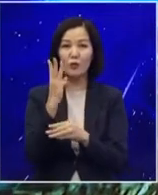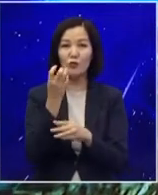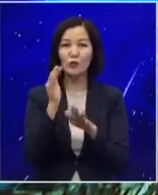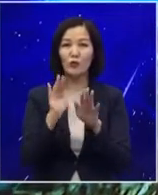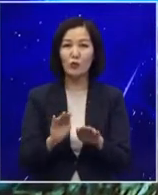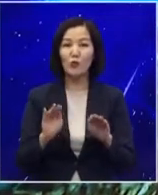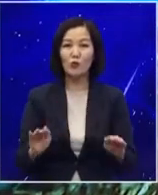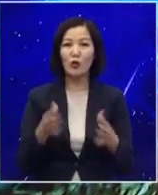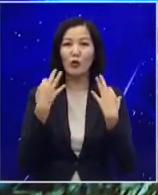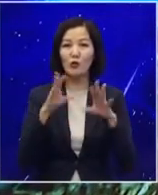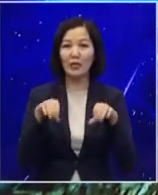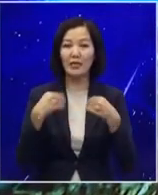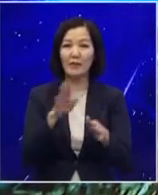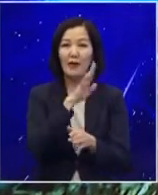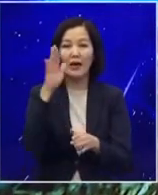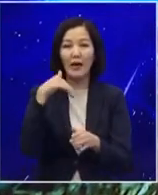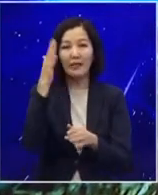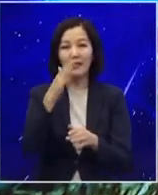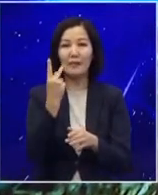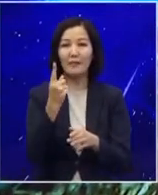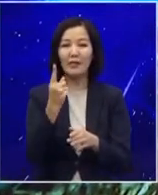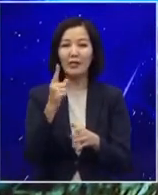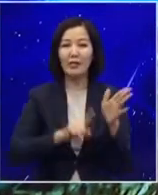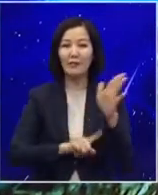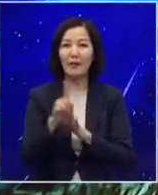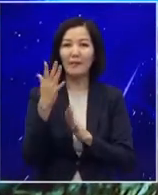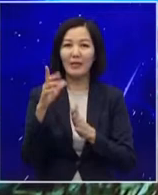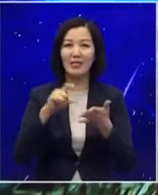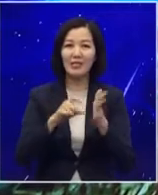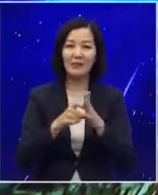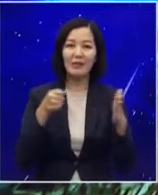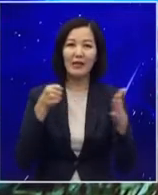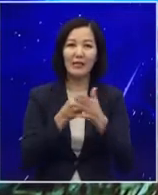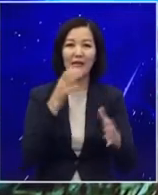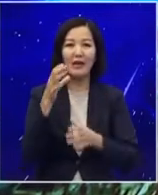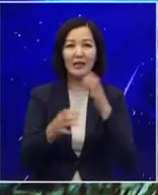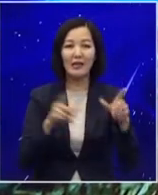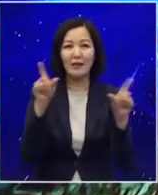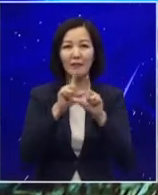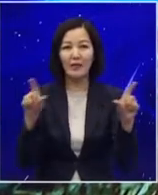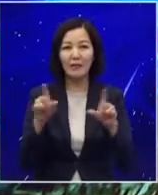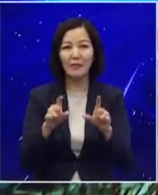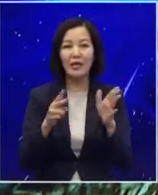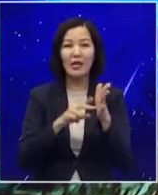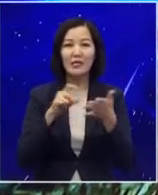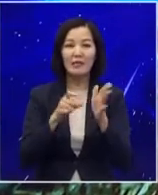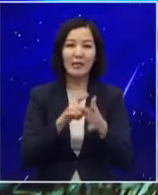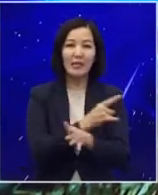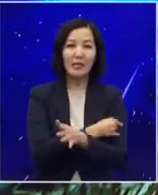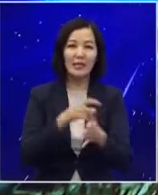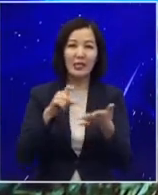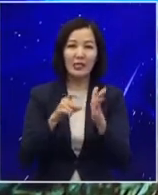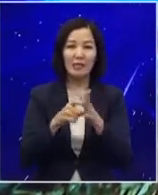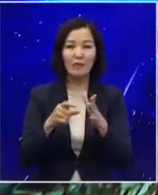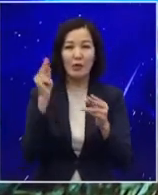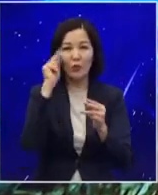етілмек. Ата-аналар өтінішімен 1-5 сыныптармен халықаралық мектептерде 7 сыныпқа дейін кезекші сыныптар оқытыла бастайды.